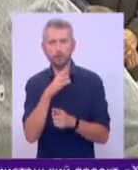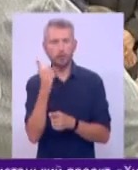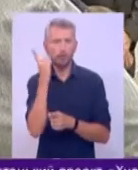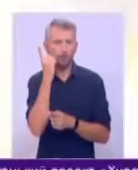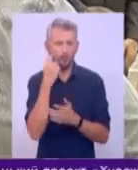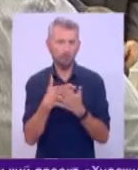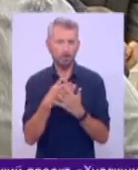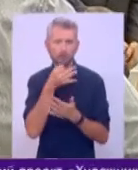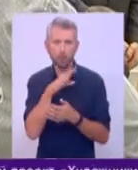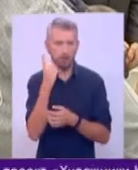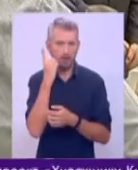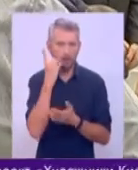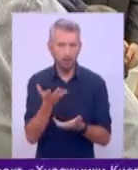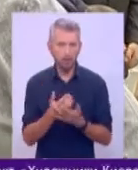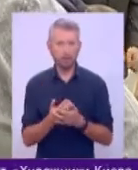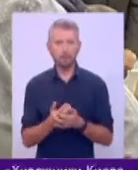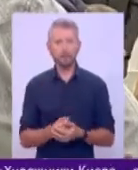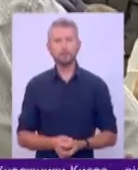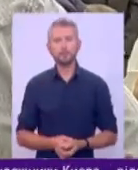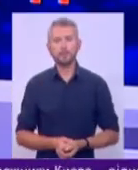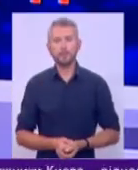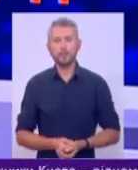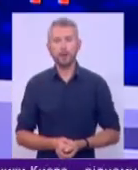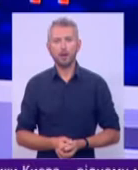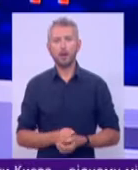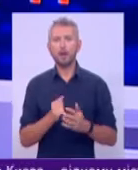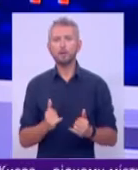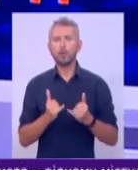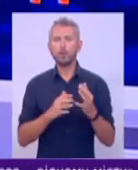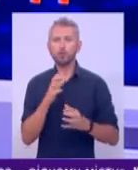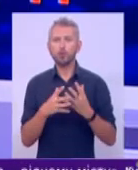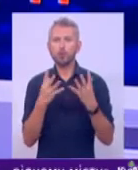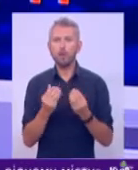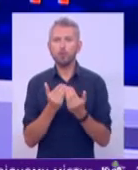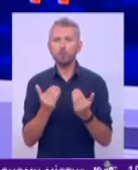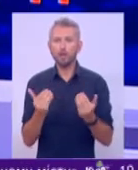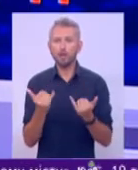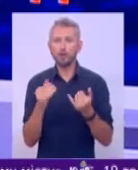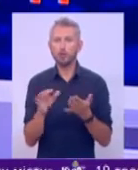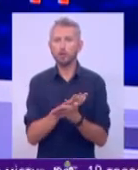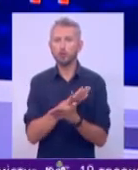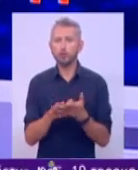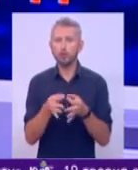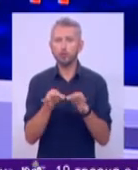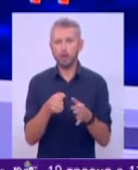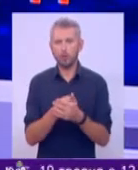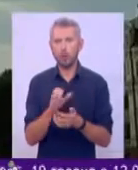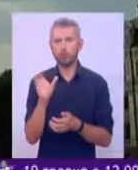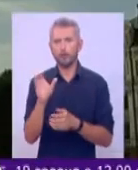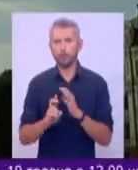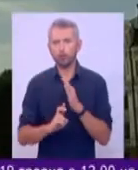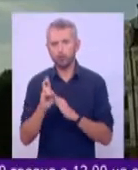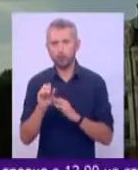майже будь-якого телефону, вашу віртуальну реальність на цих окулярах. З нагоди Міжнародного дня музеїв сьогодні безкоштовно впускають до